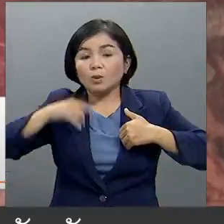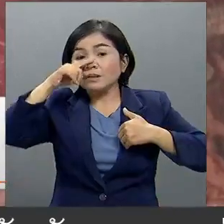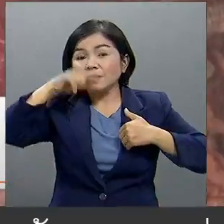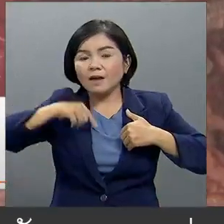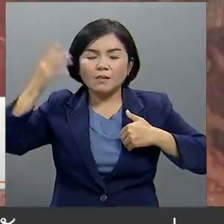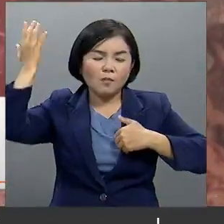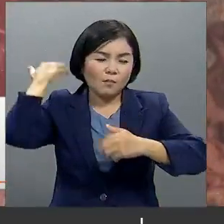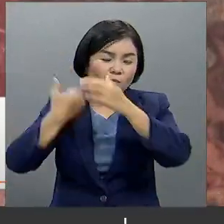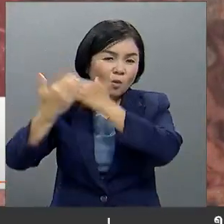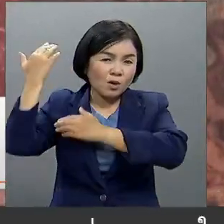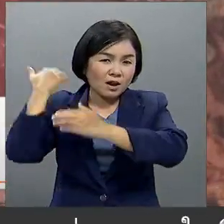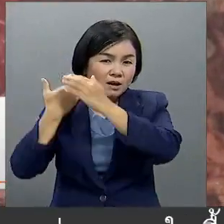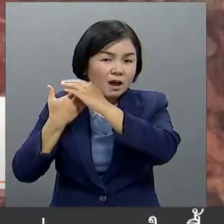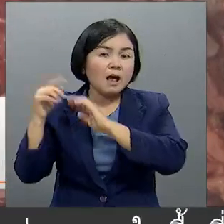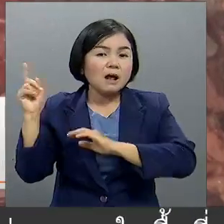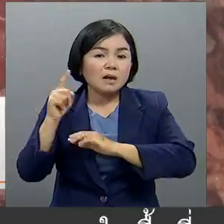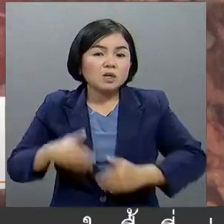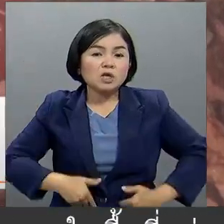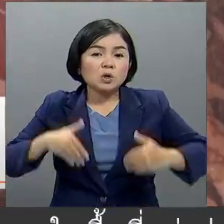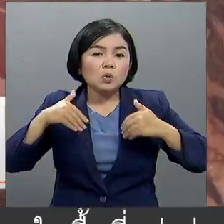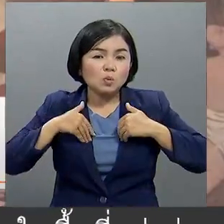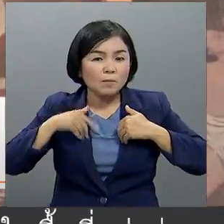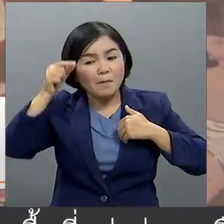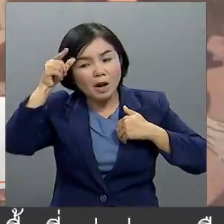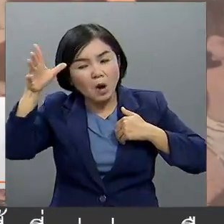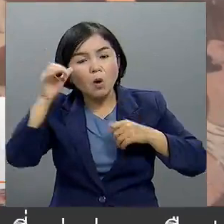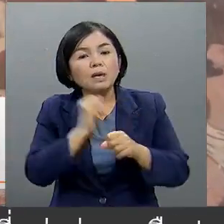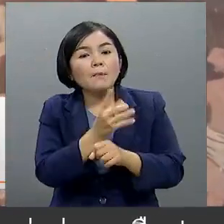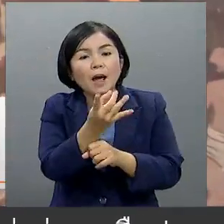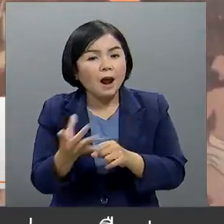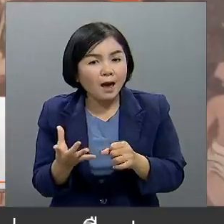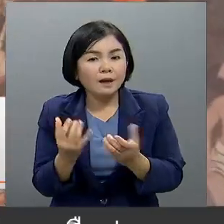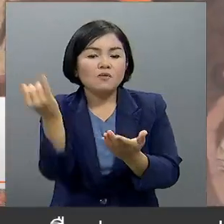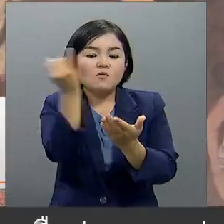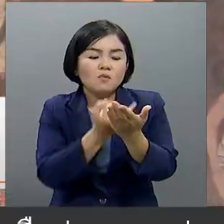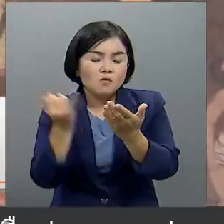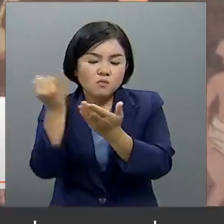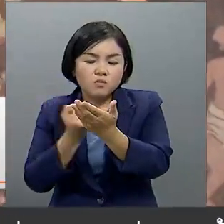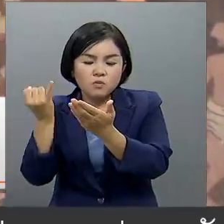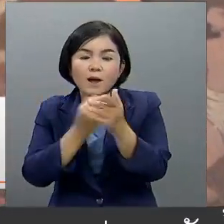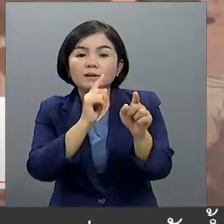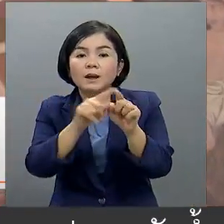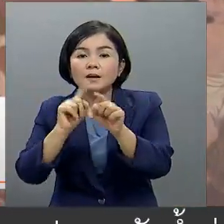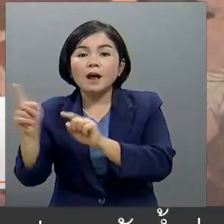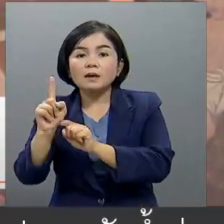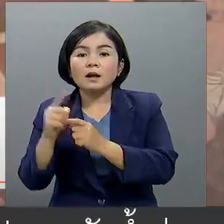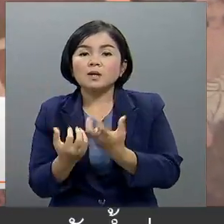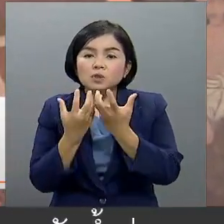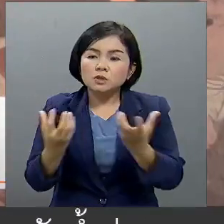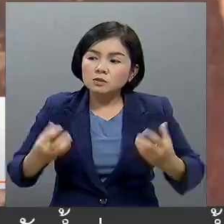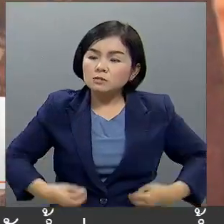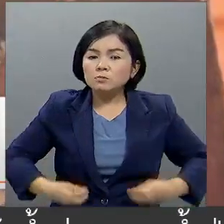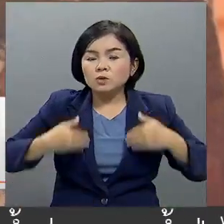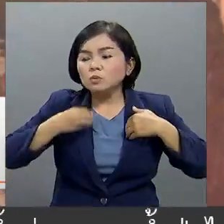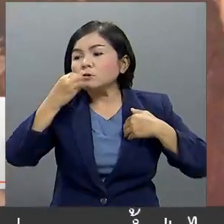ะในสมัยก่อนเนี่ยชีวิตวิถีแบบชนบทเป็นอย่างไรเสนอในมุมมองต่างๆนะครับเช่นการอยู่การกินวิถีชีวิตริม